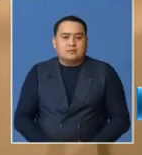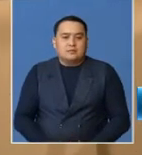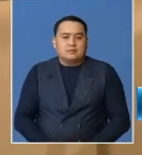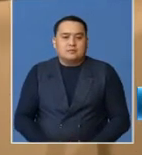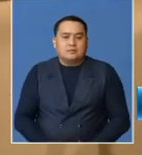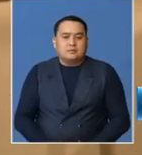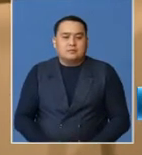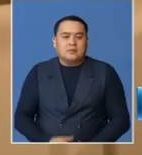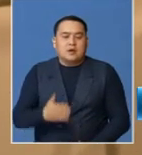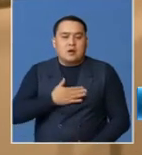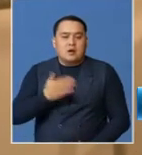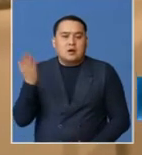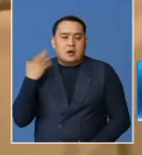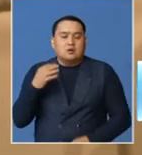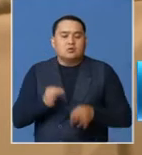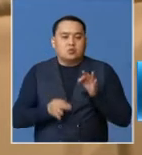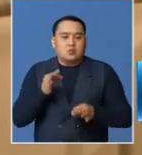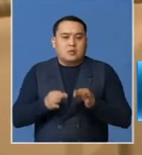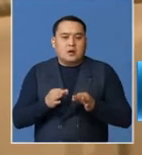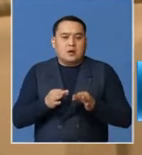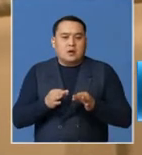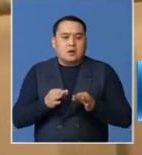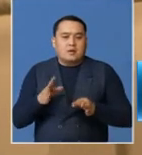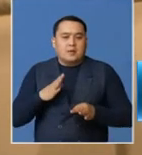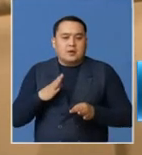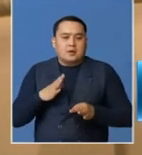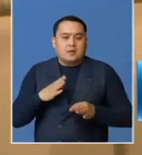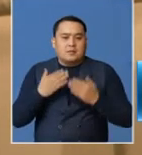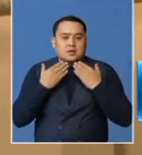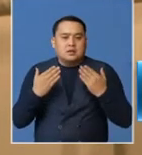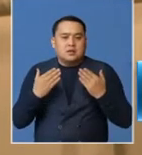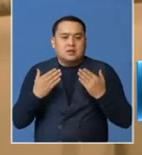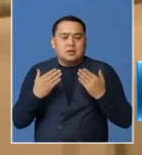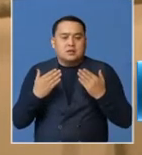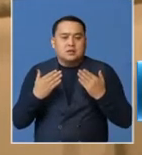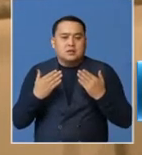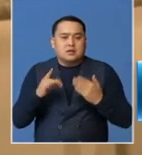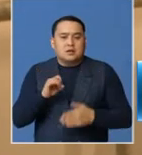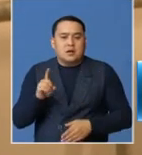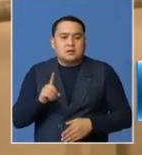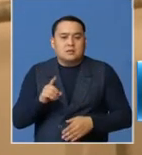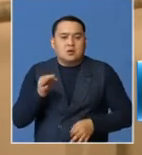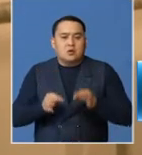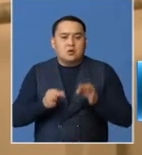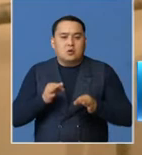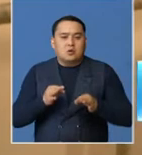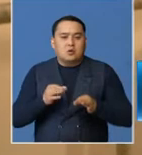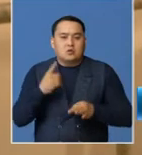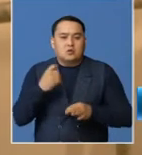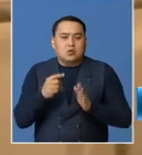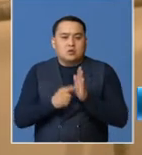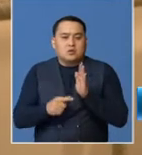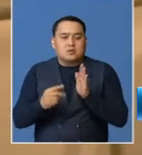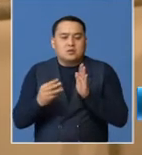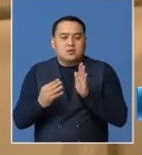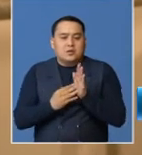неоднократно. По каким статьям? Последний раз был осужден по 179 части